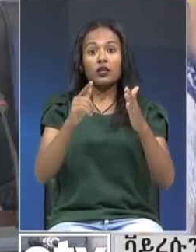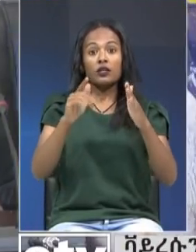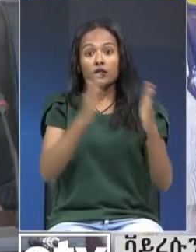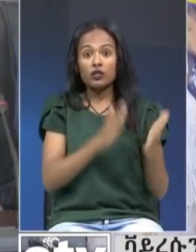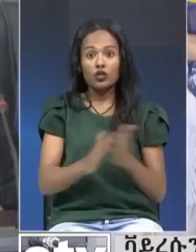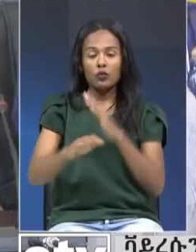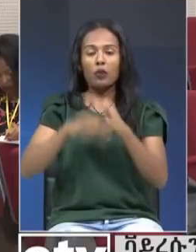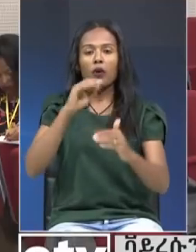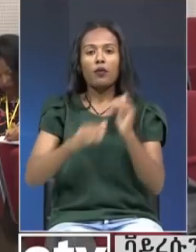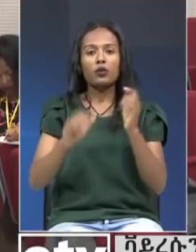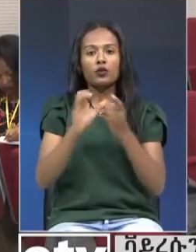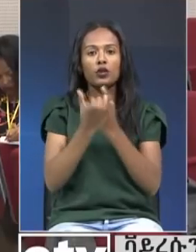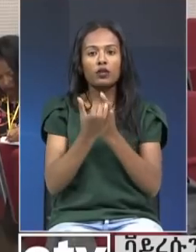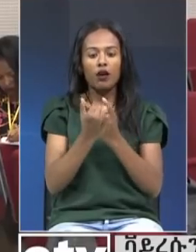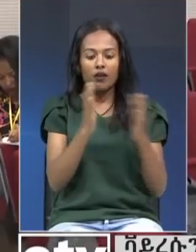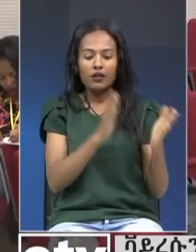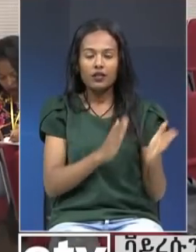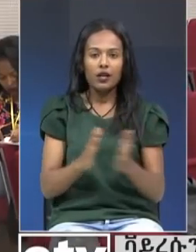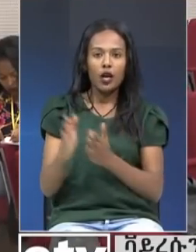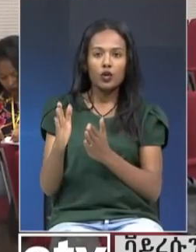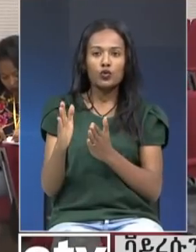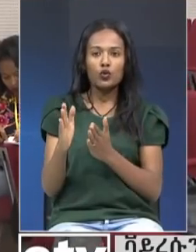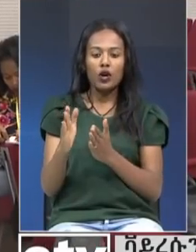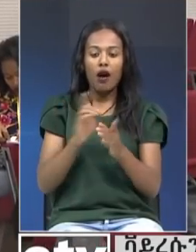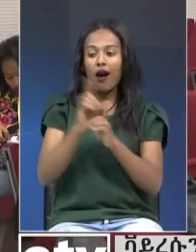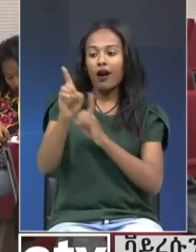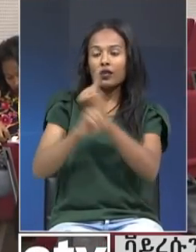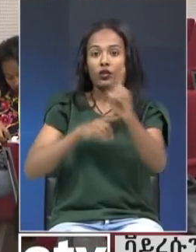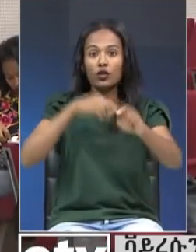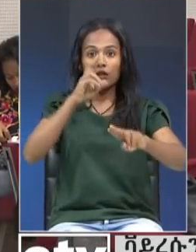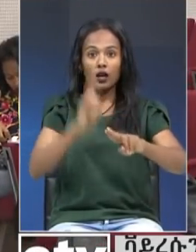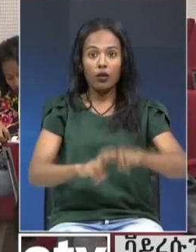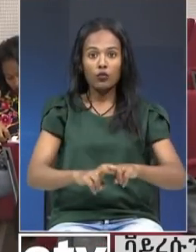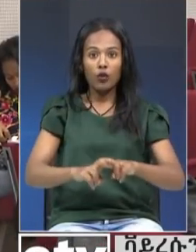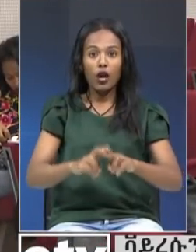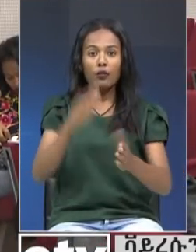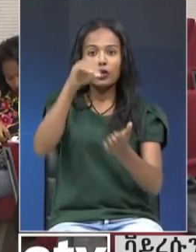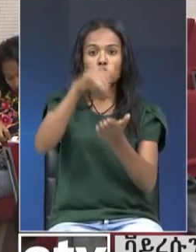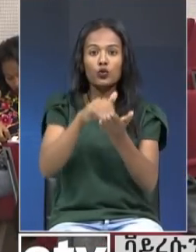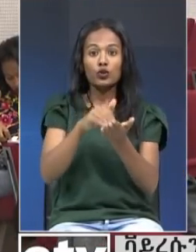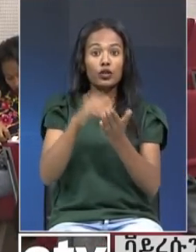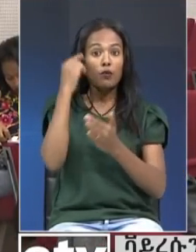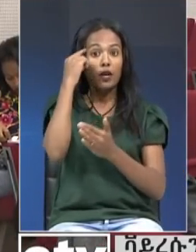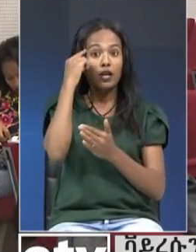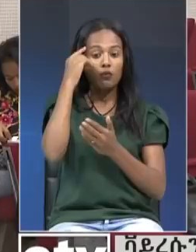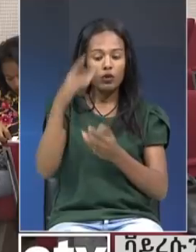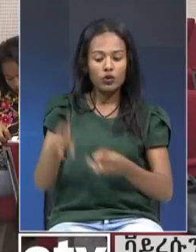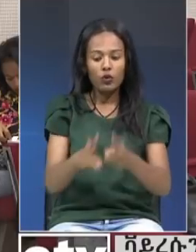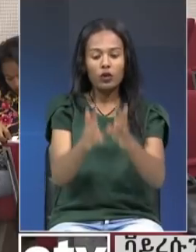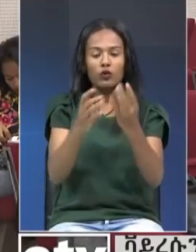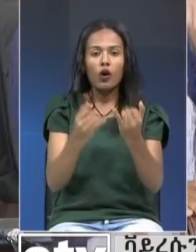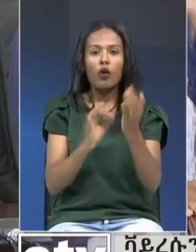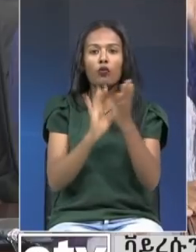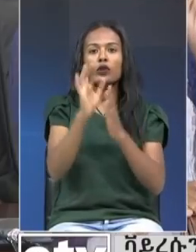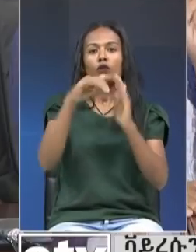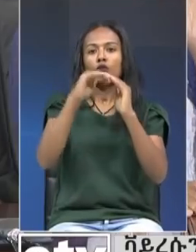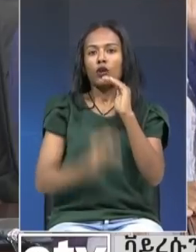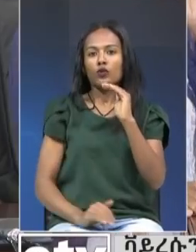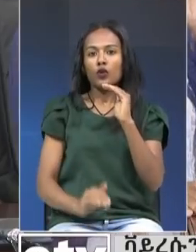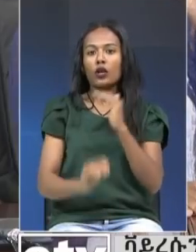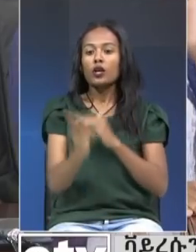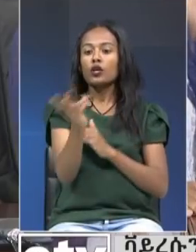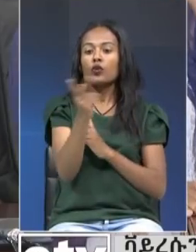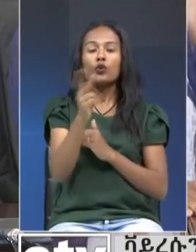መንገድ እንደዘጋጁ አቅጣጫ ተቀምጧል። በሺዎች የምናስባቸው መንገደኞች አሁን ቁጥራቸው ቀንሷል።